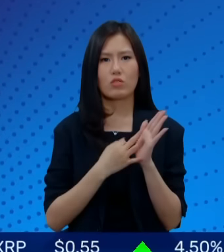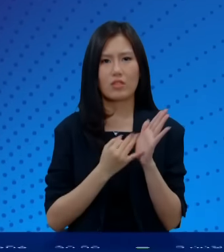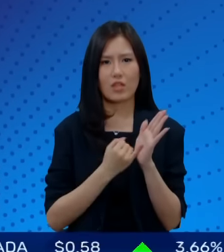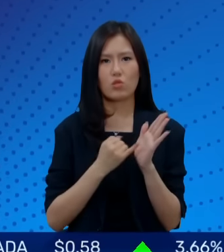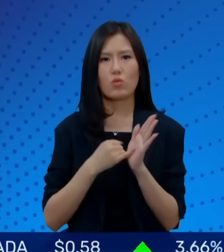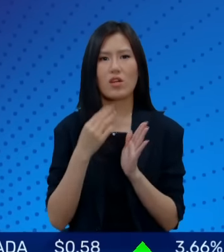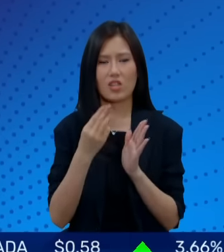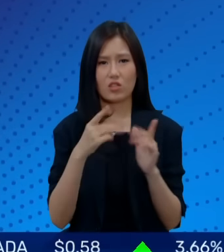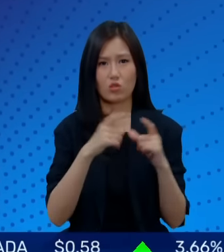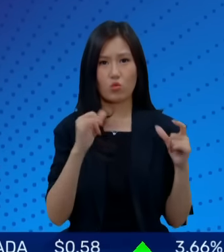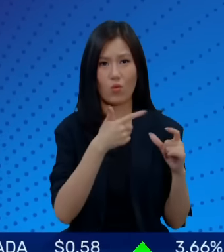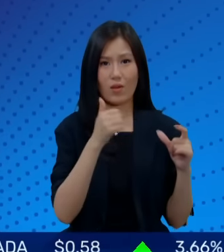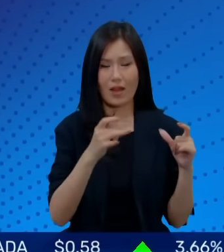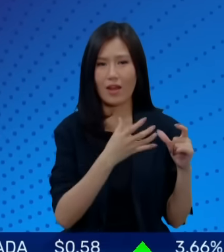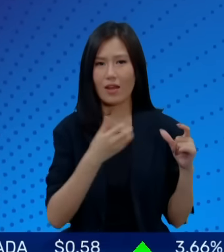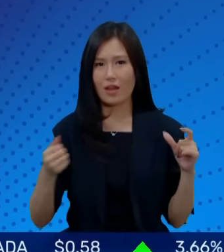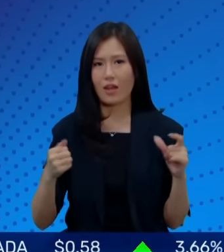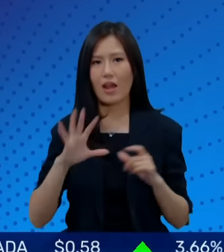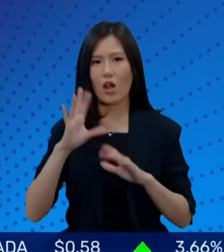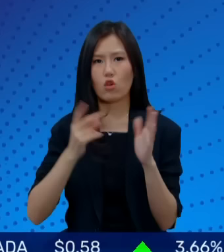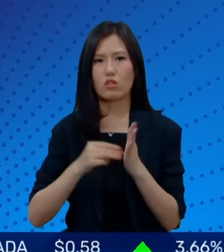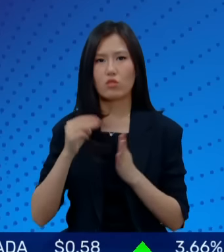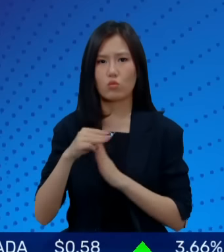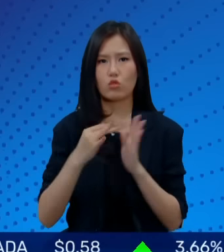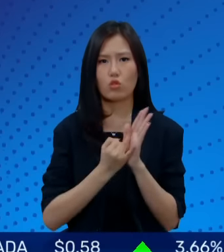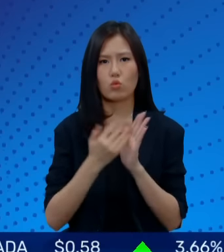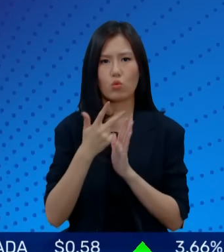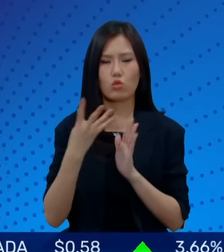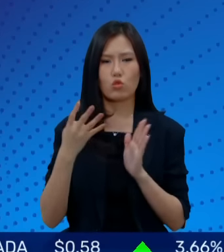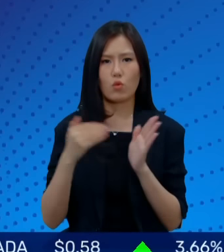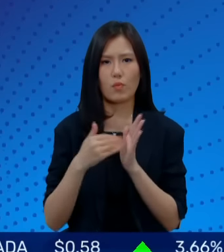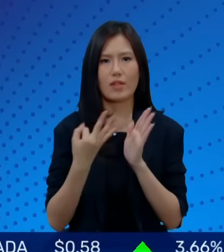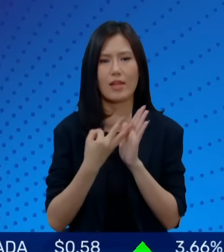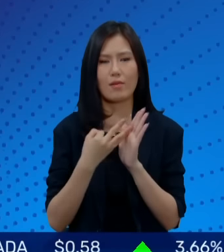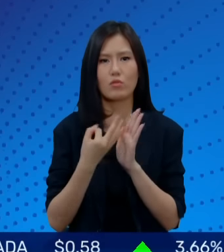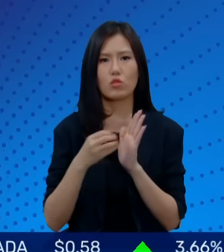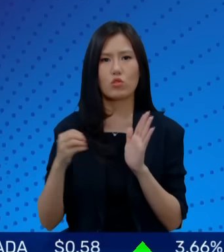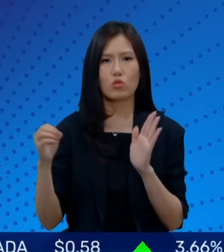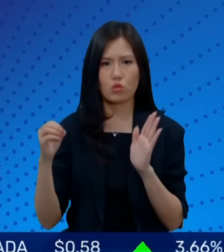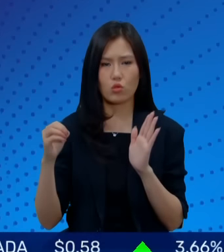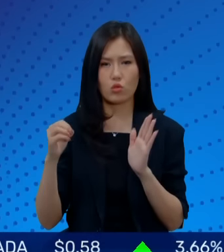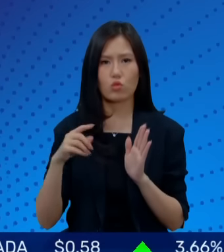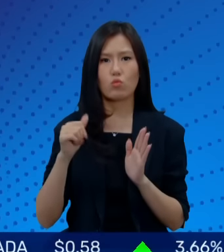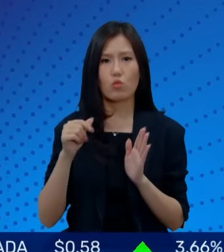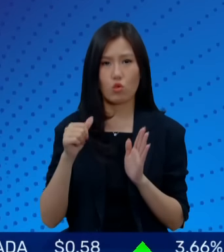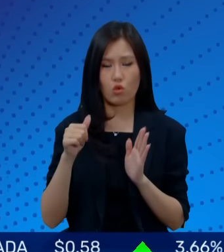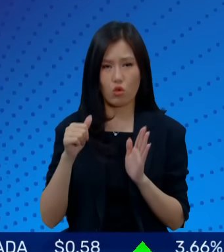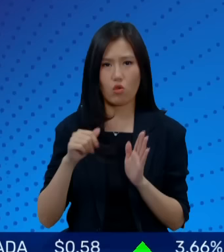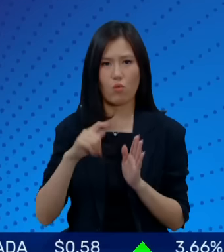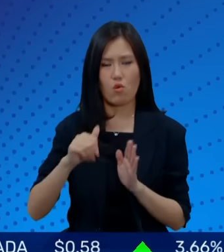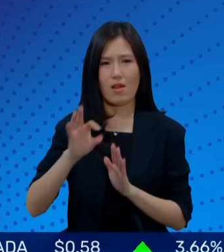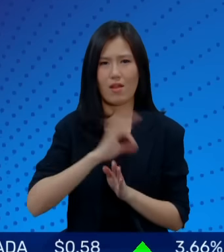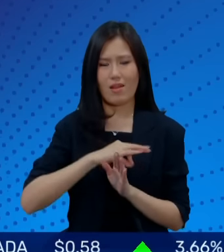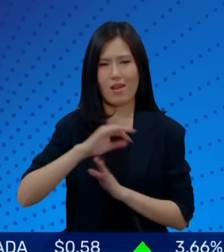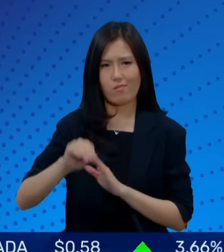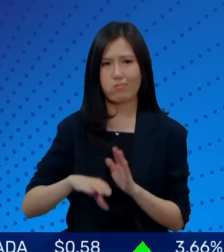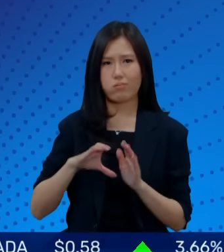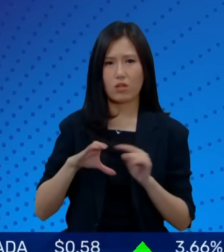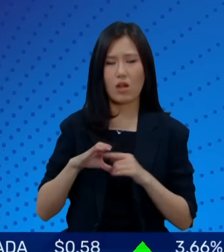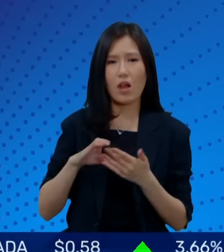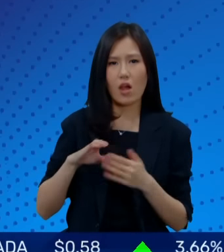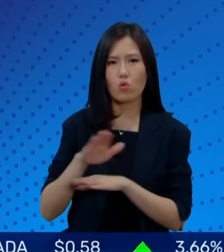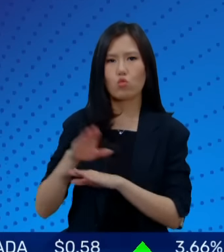11966 ширхэг улсын дугаараас 12 тэрбум 734 мянга 800 төгрөгийн орлого төвлөрүүлэн хүүхдийн